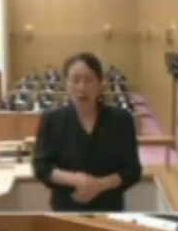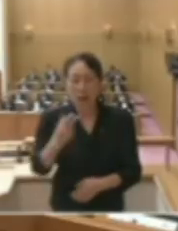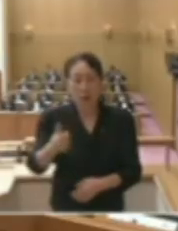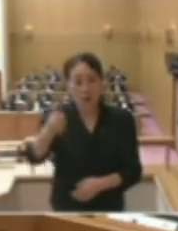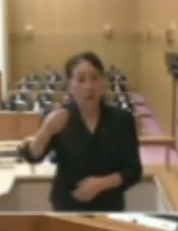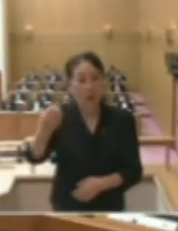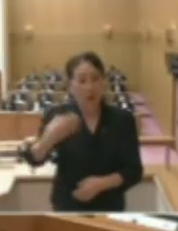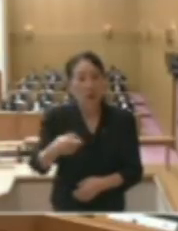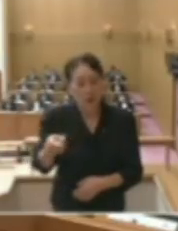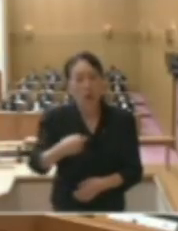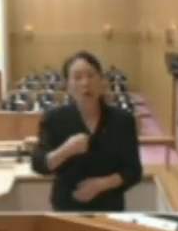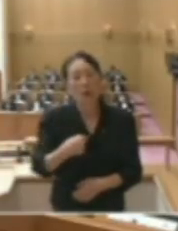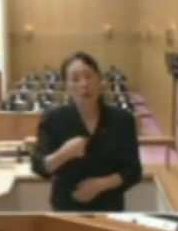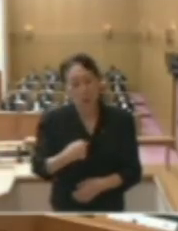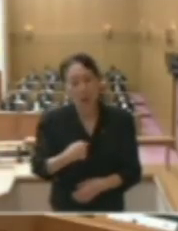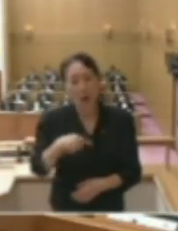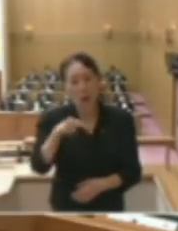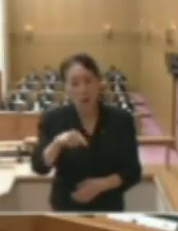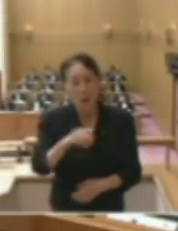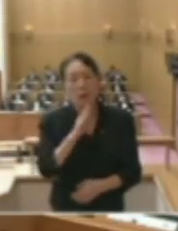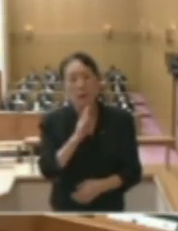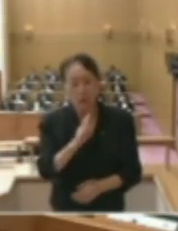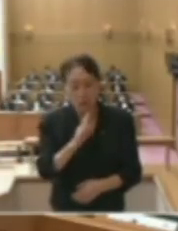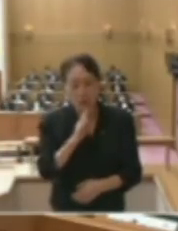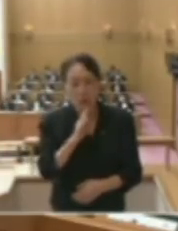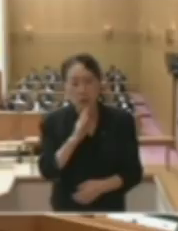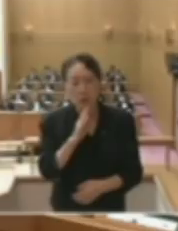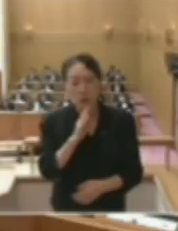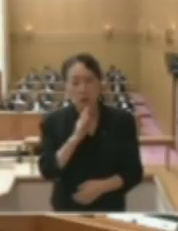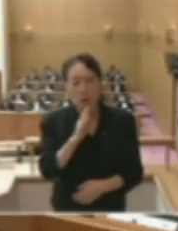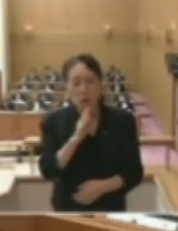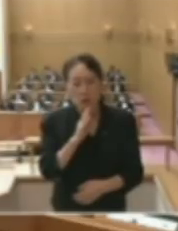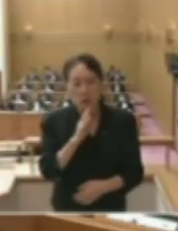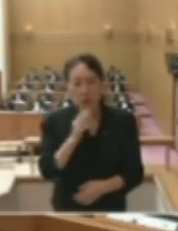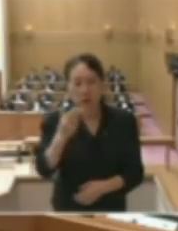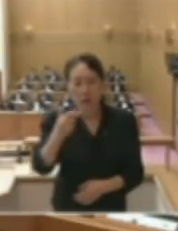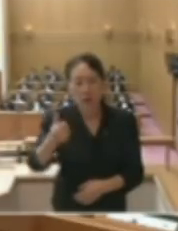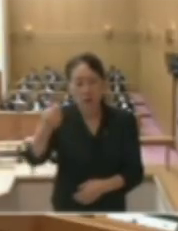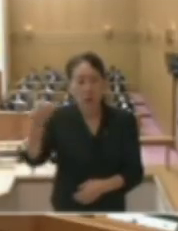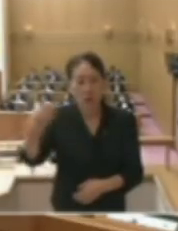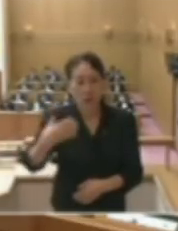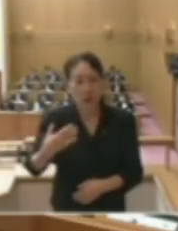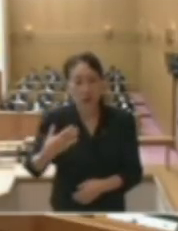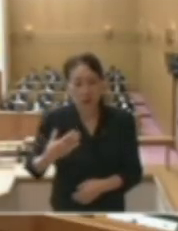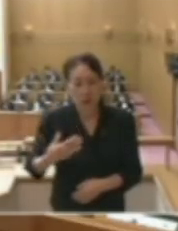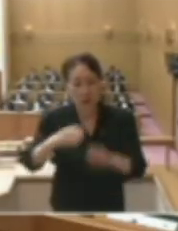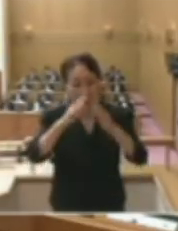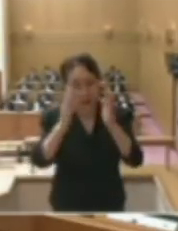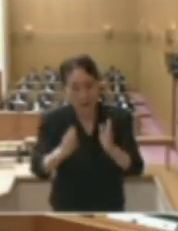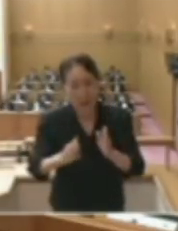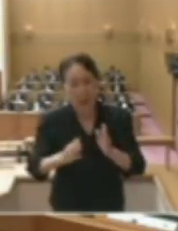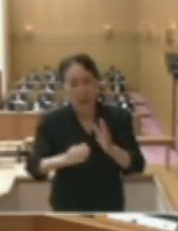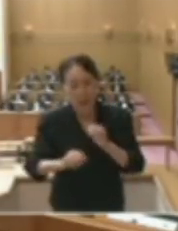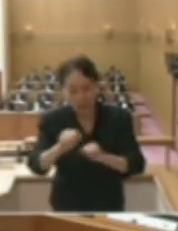それとしますが、私はこの事実、今その市長の言われた姿勢態度、私は自分の